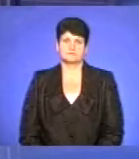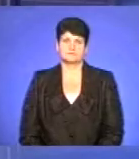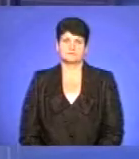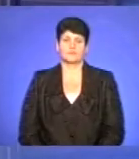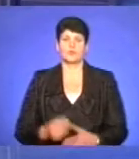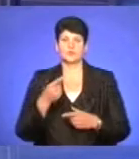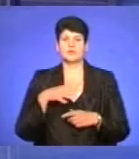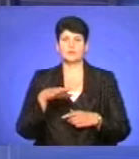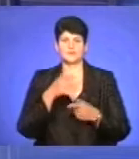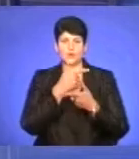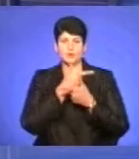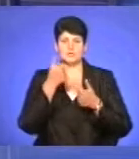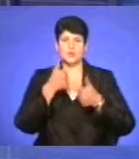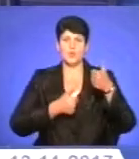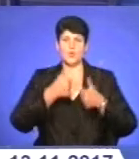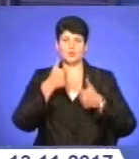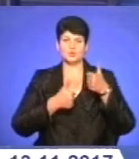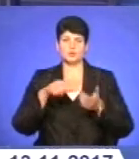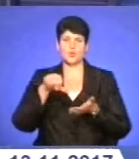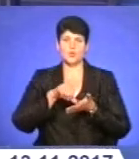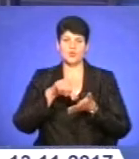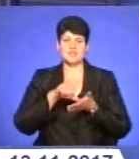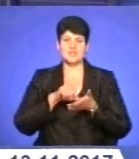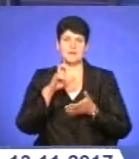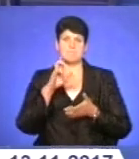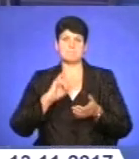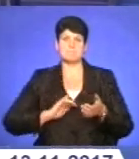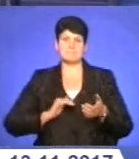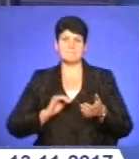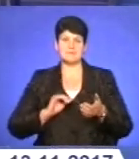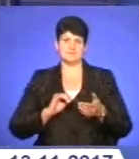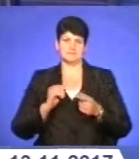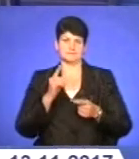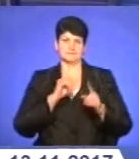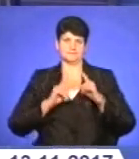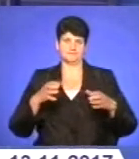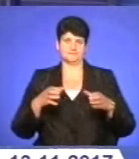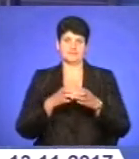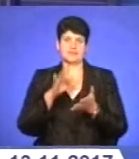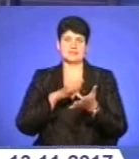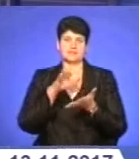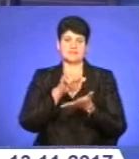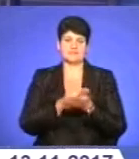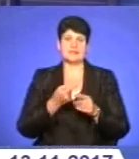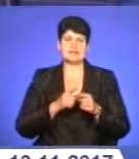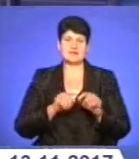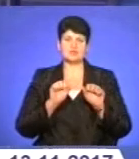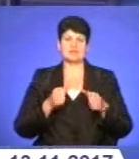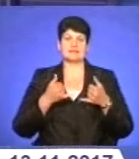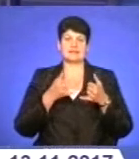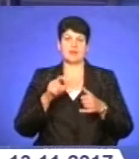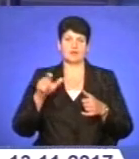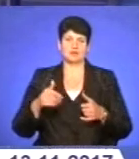У Тернополі оголосили конкурс на участь в бізнес-інкубаторі на базі обласного центру зайнятості. Це можливість для людей, які хочуть